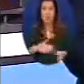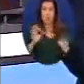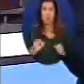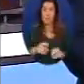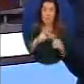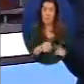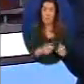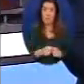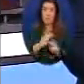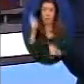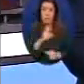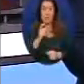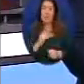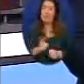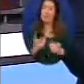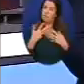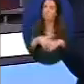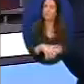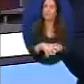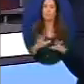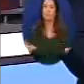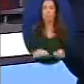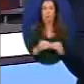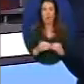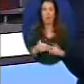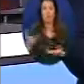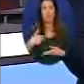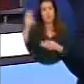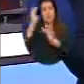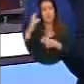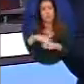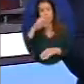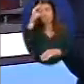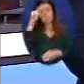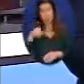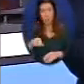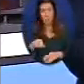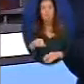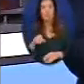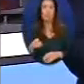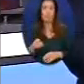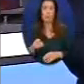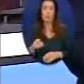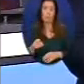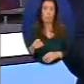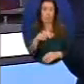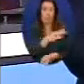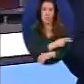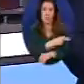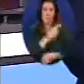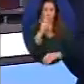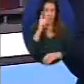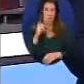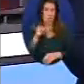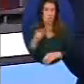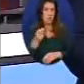בארגוני הפשיעה, חייבים לשלב פעולה בכל רשויות האכיפה. וקיבלנו מידע על איזה בחור שאמור למשוך כסף, המשטרה חשדה שזה כתוצאה מעסקאות